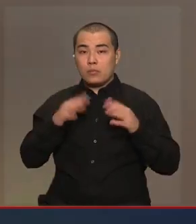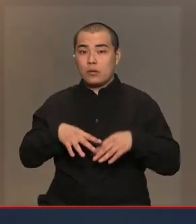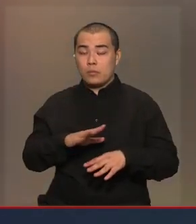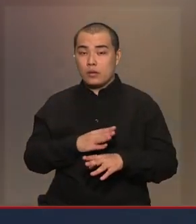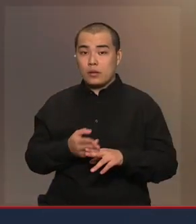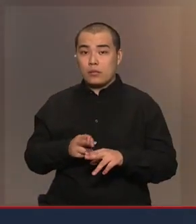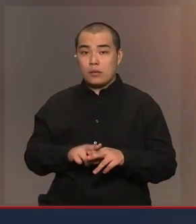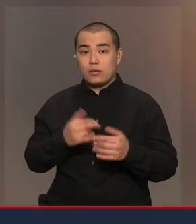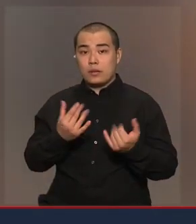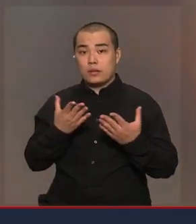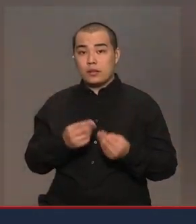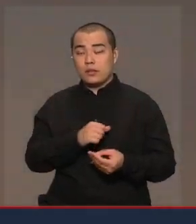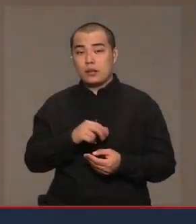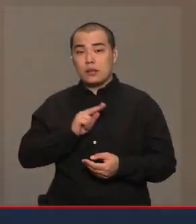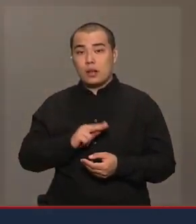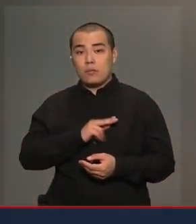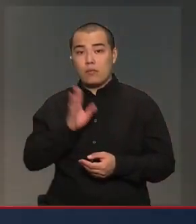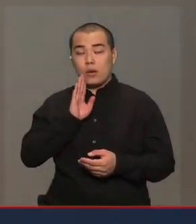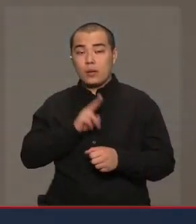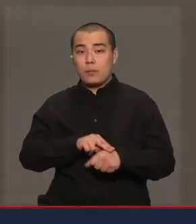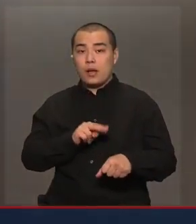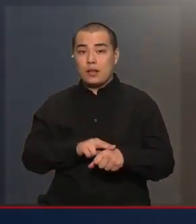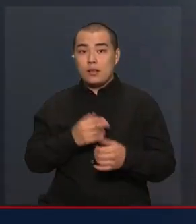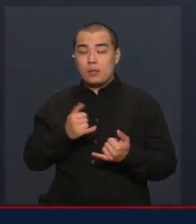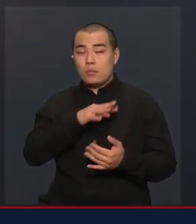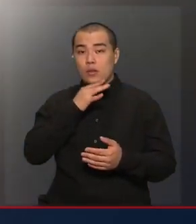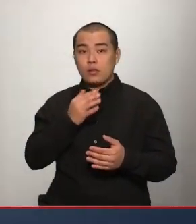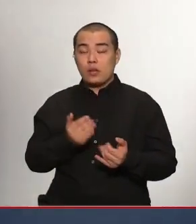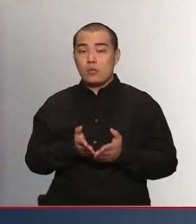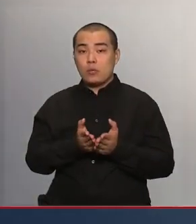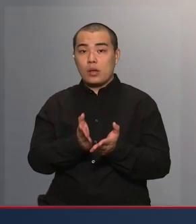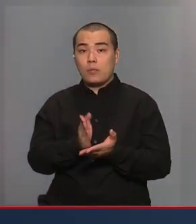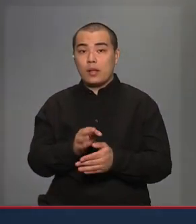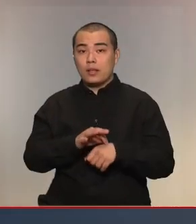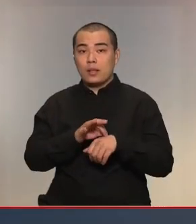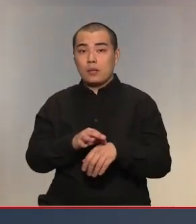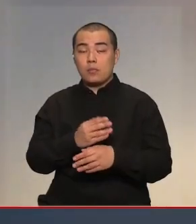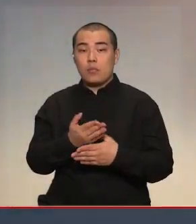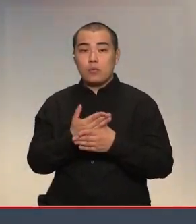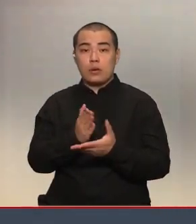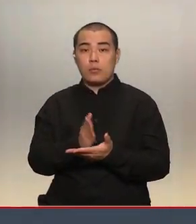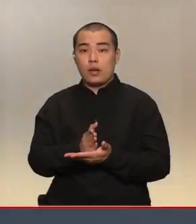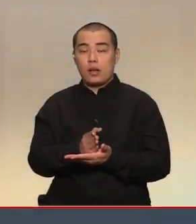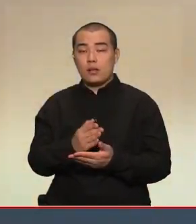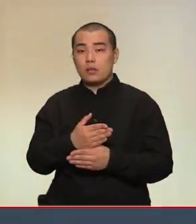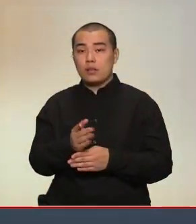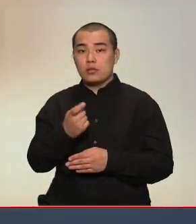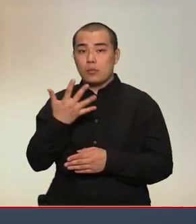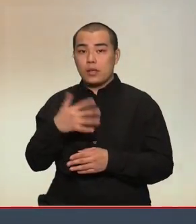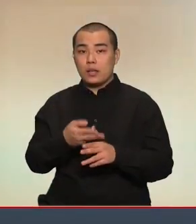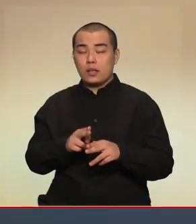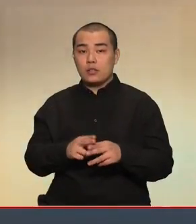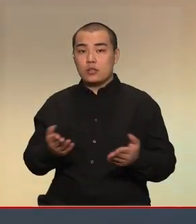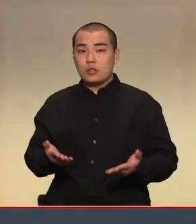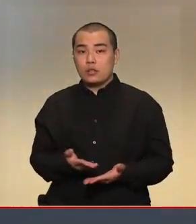В настоящее время сотрудники водной полиции на моторных лодках доставляют в село гуманитарную помощь, а более 150